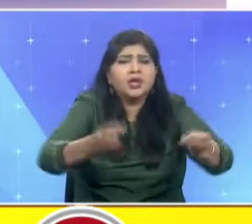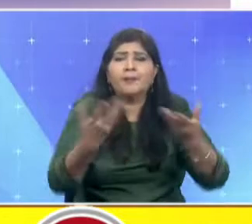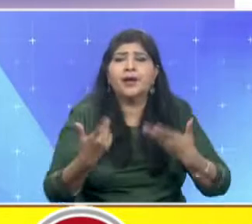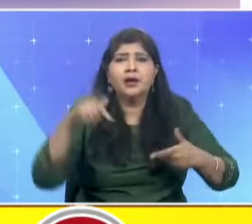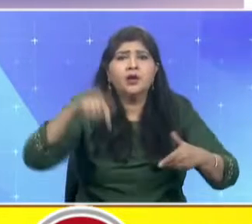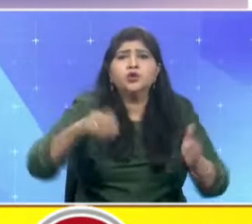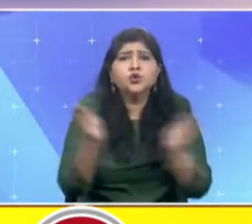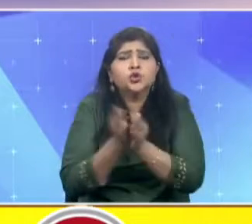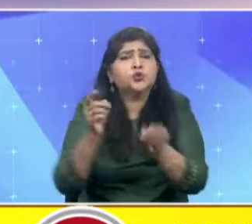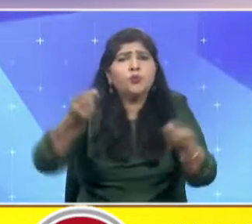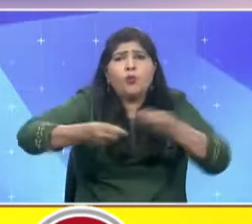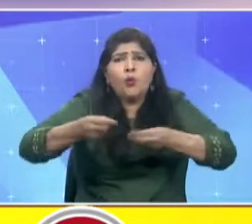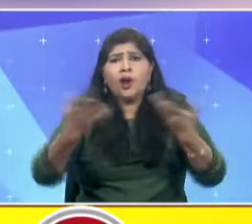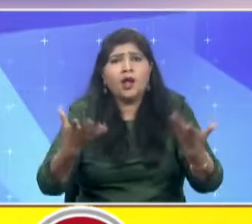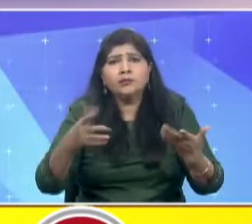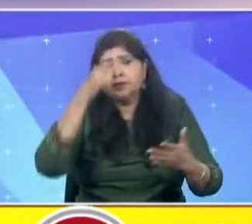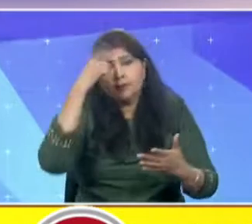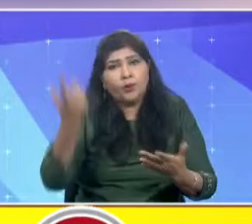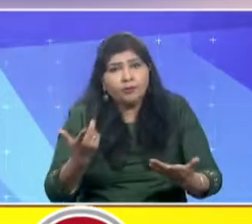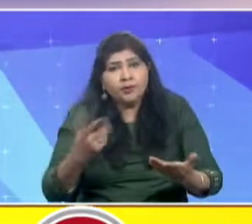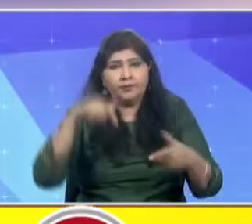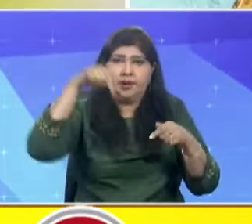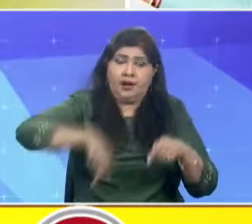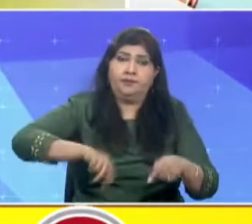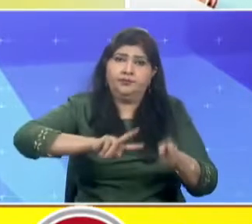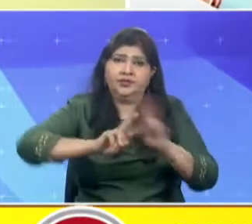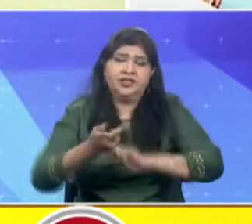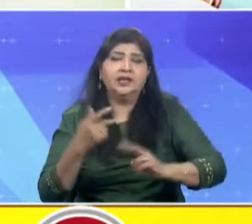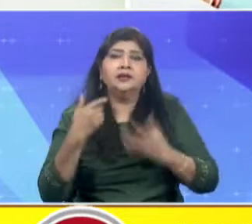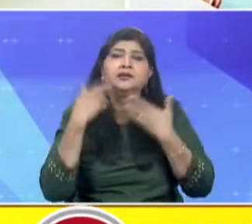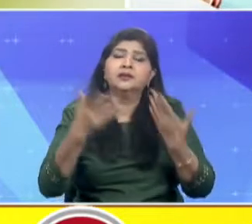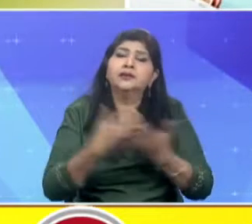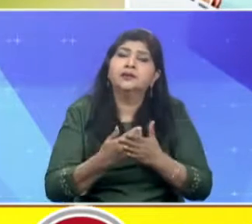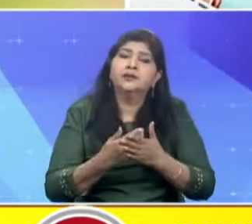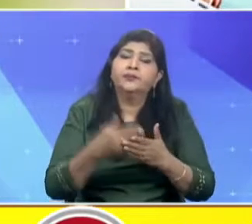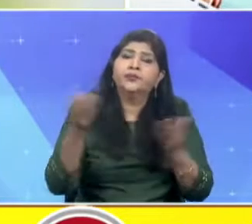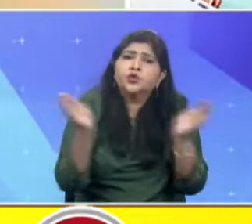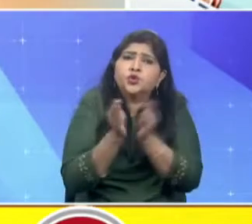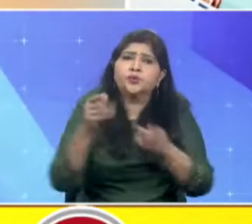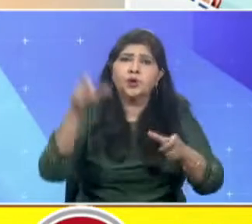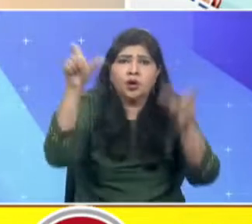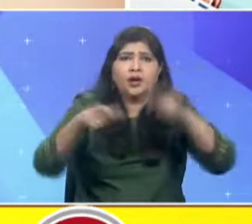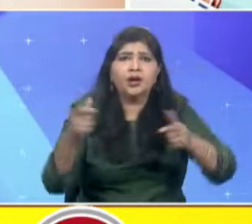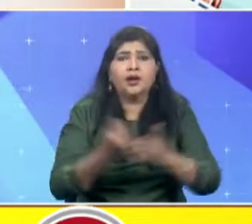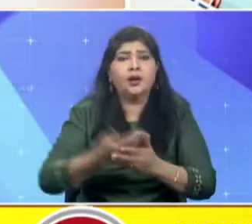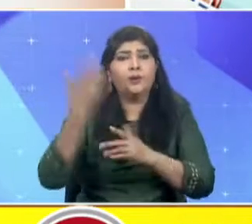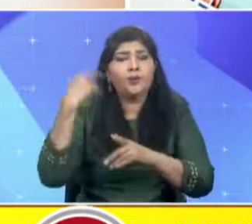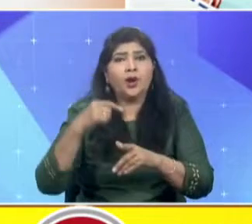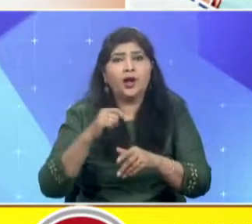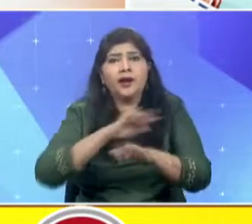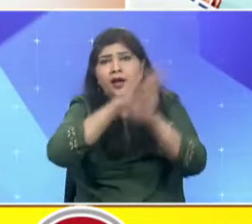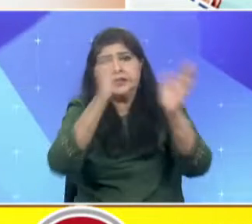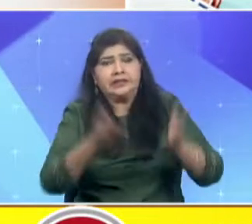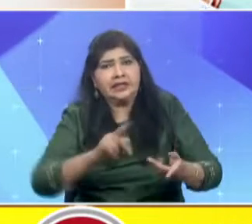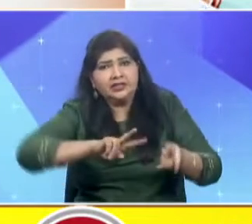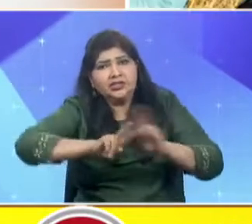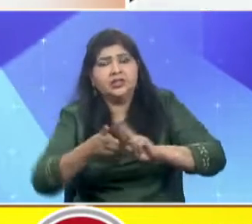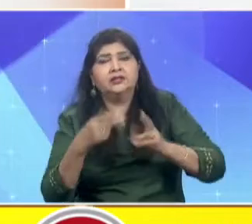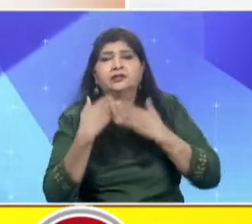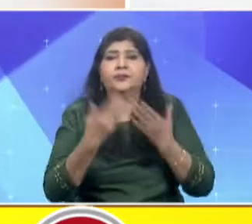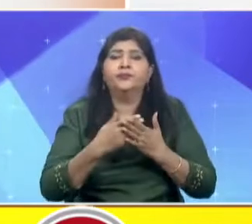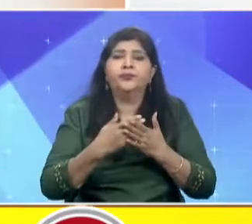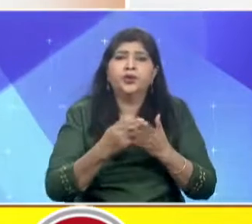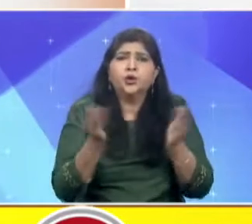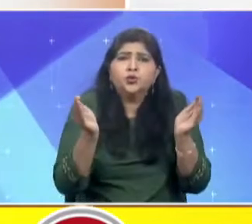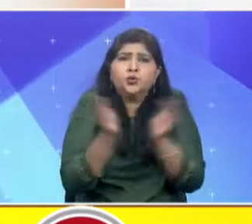थी, लेकिन अब देश बदल रहा है, पुरानी व्यवस्थाएं भी बदल रही है।